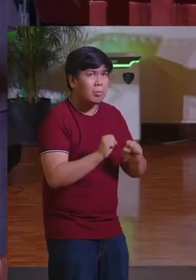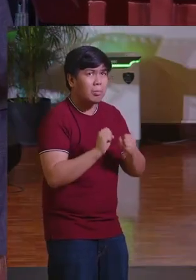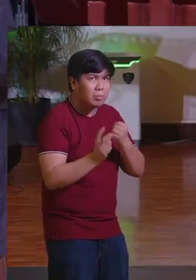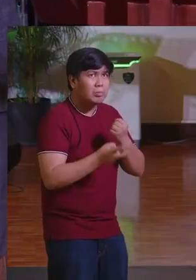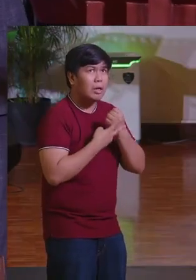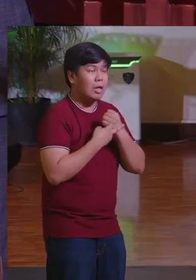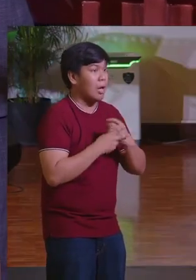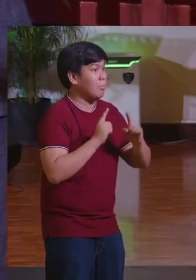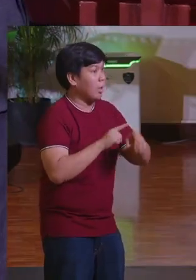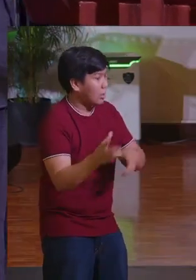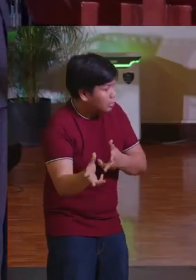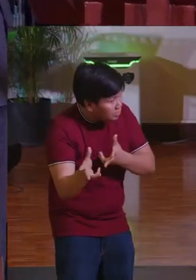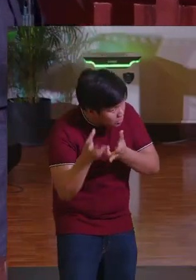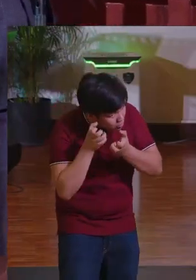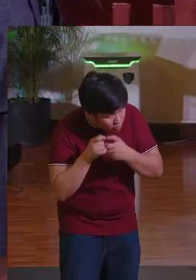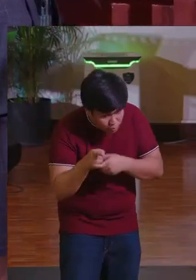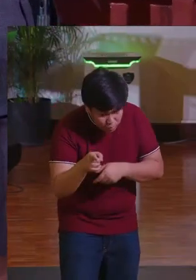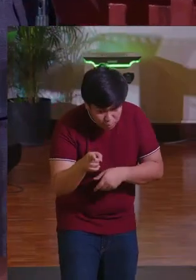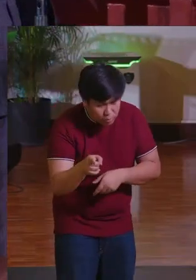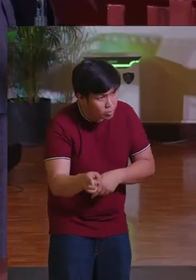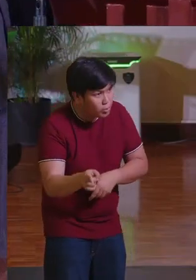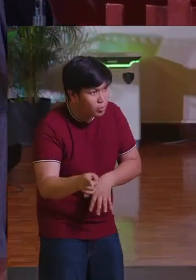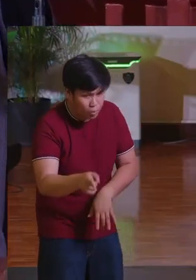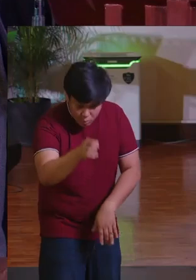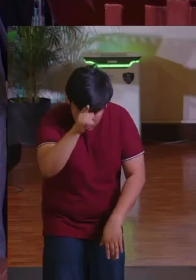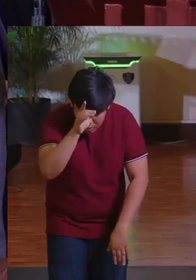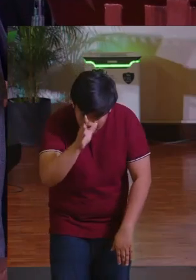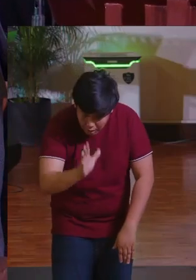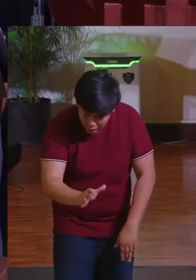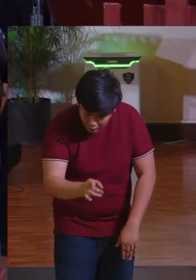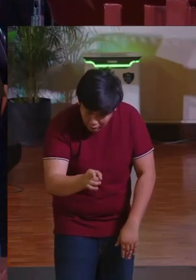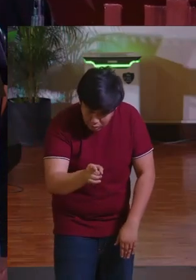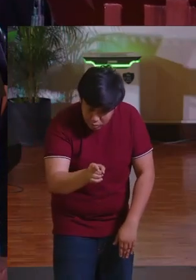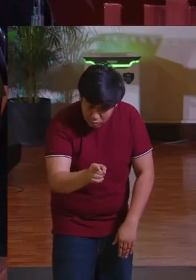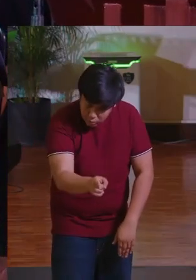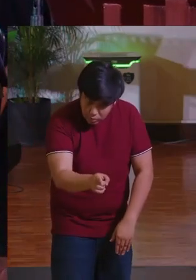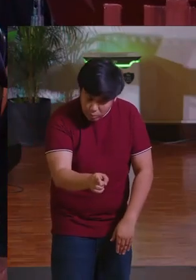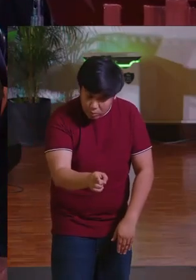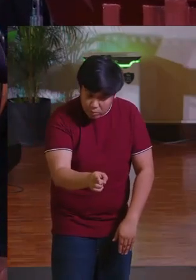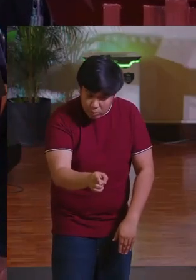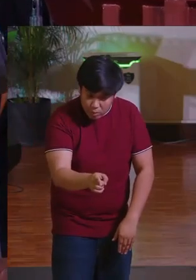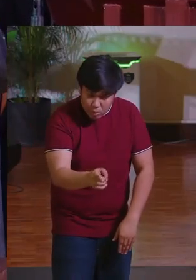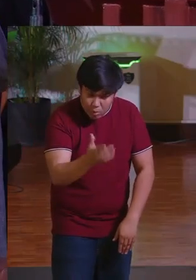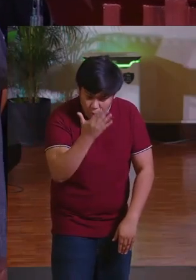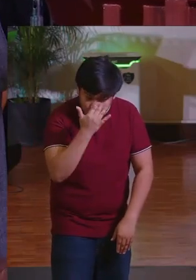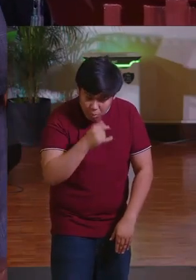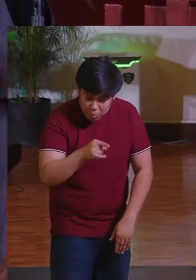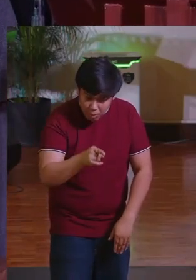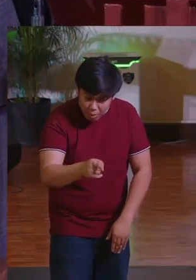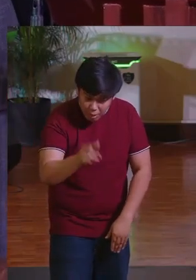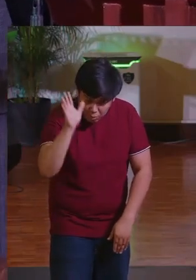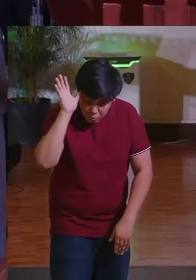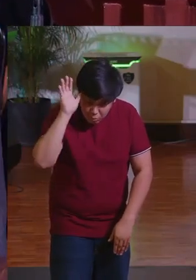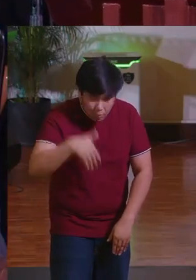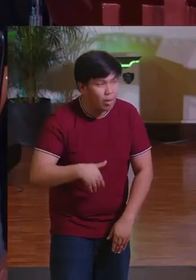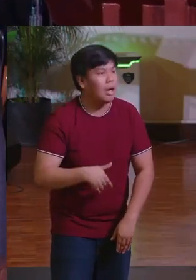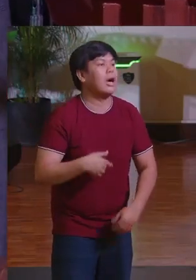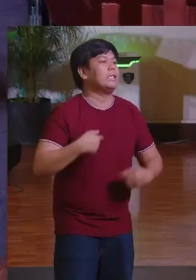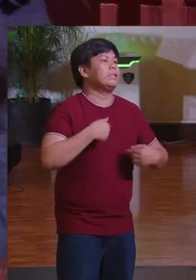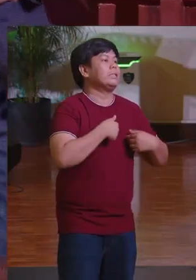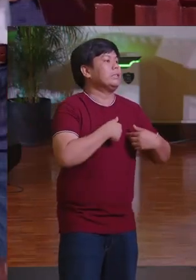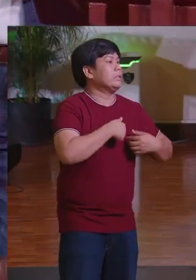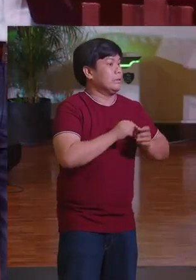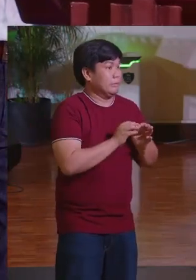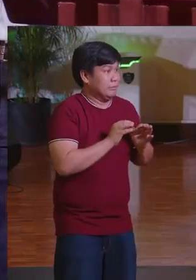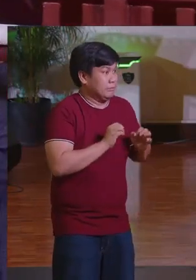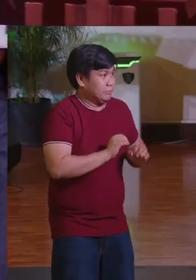yung takot po nila hindi na po sa bagyo, kundi kung sino ang nagdala ng bagyo. Kung sino ang may hawak sa bagyo, ang